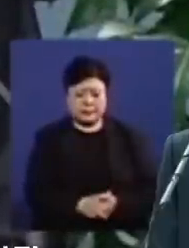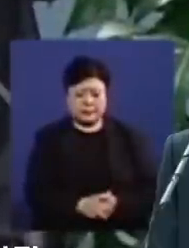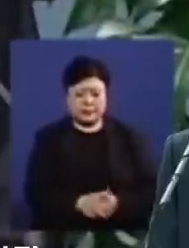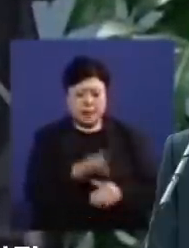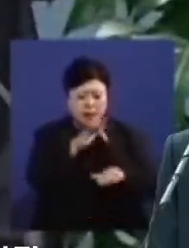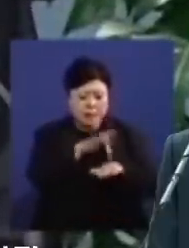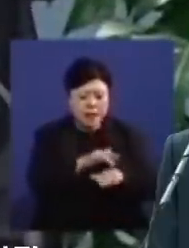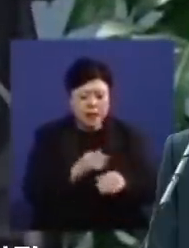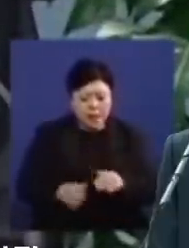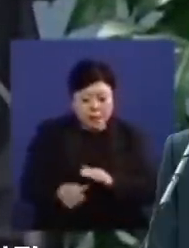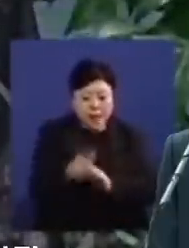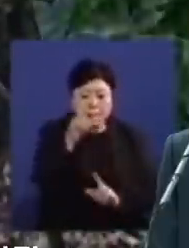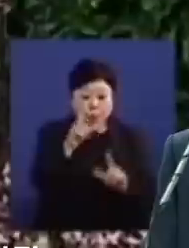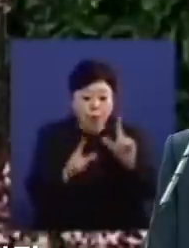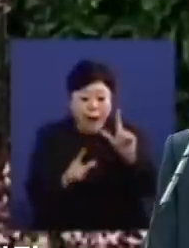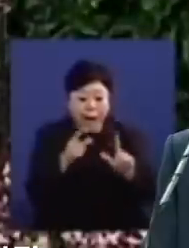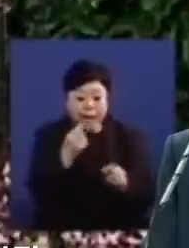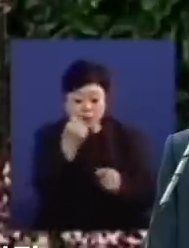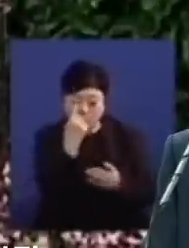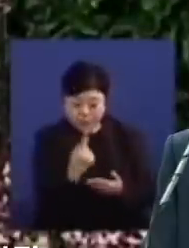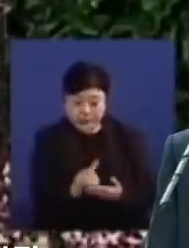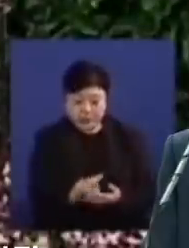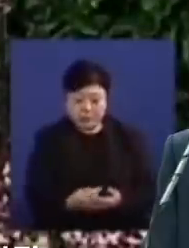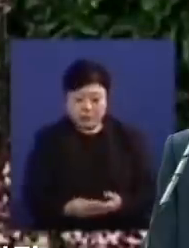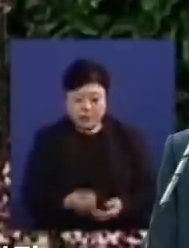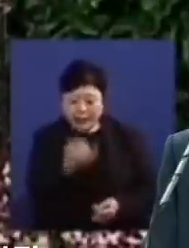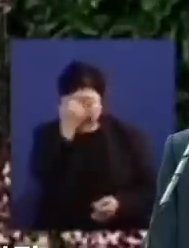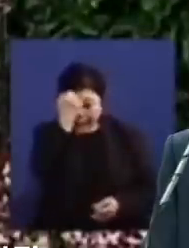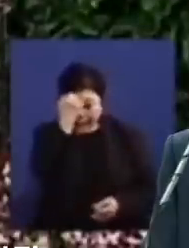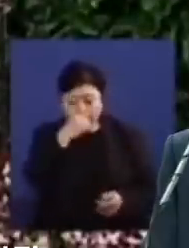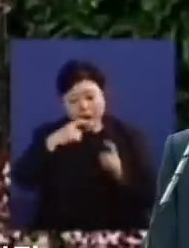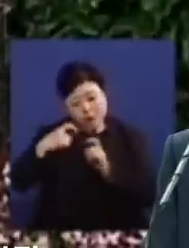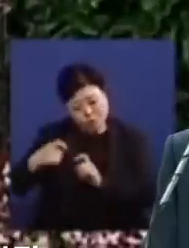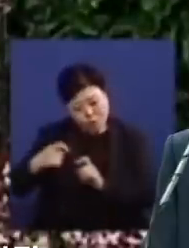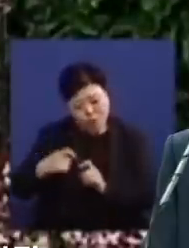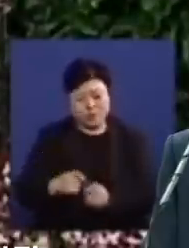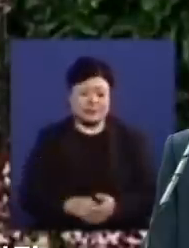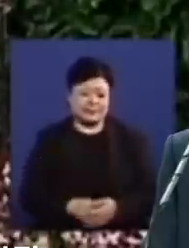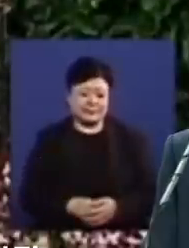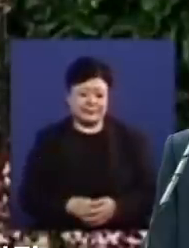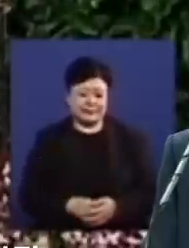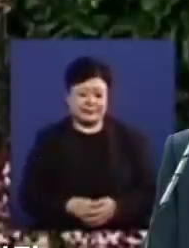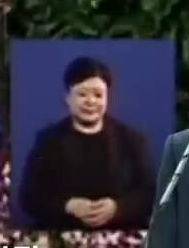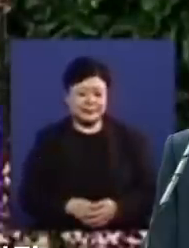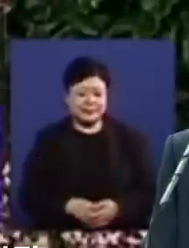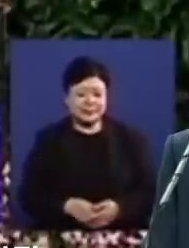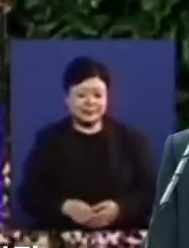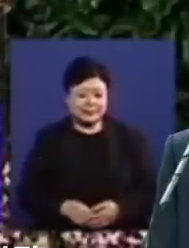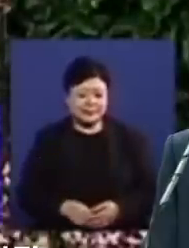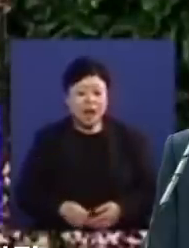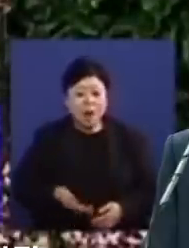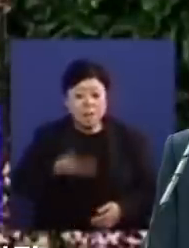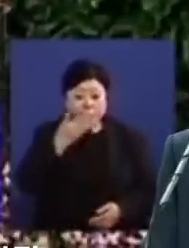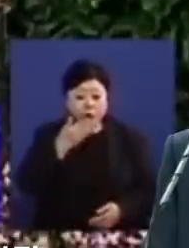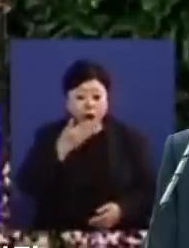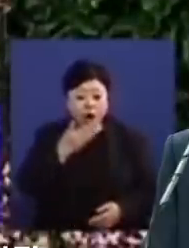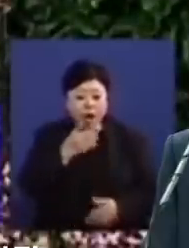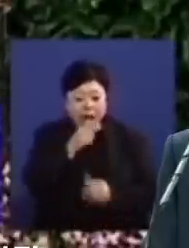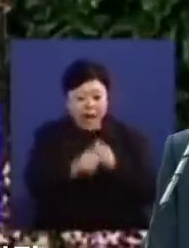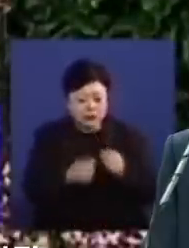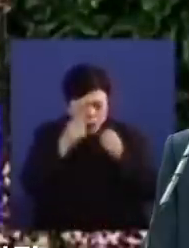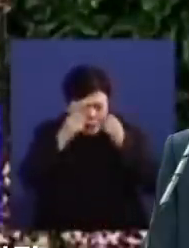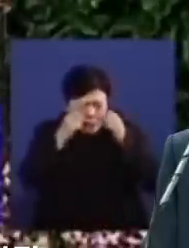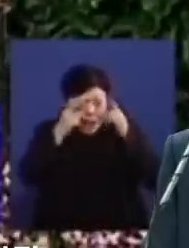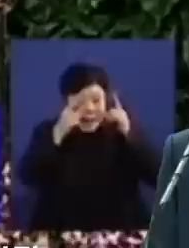마귀가 뱀의 형상으로 하와에게 왔습니다. 뱀이 여자에게 너희가 그것을 먹는 날에는 너희 눈이 밝아져 하나님과